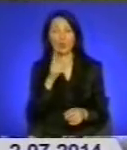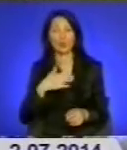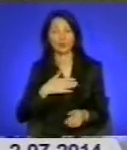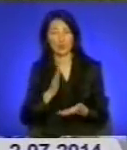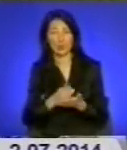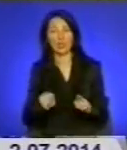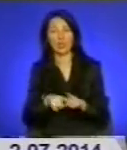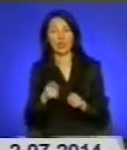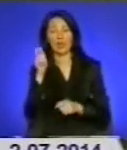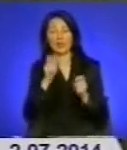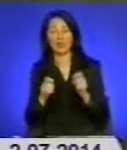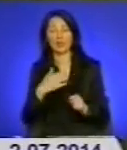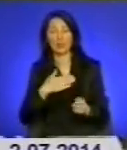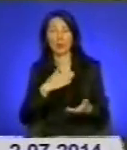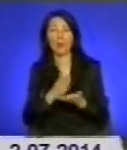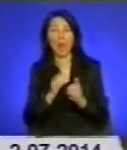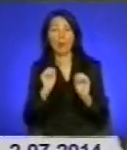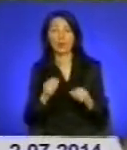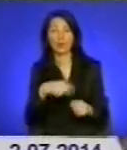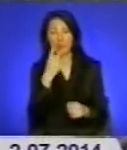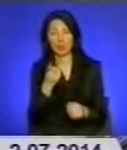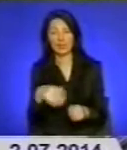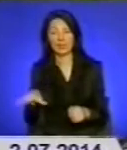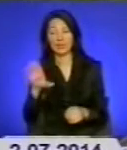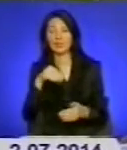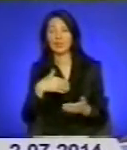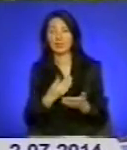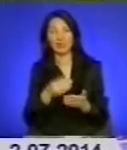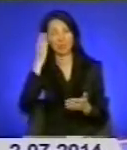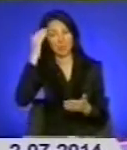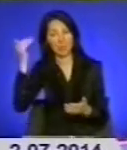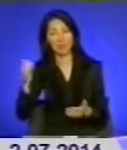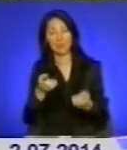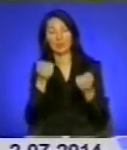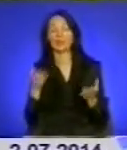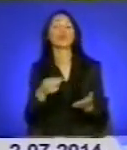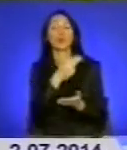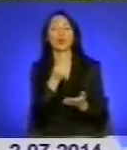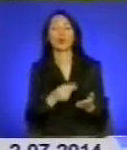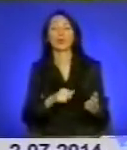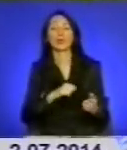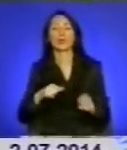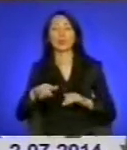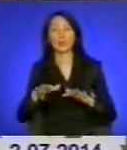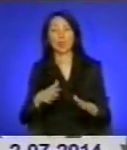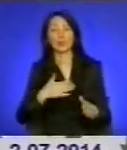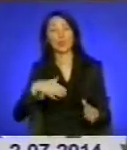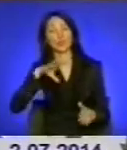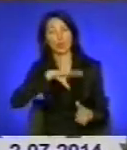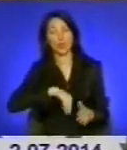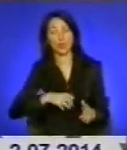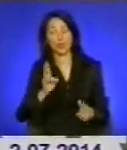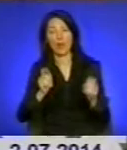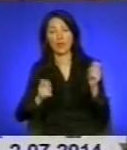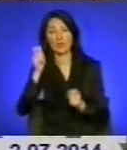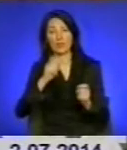такий фестиваль що ми маємо можливість показати всі свої таланти не просто художній самодіяльності а нашої духовність на фестивалі